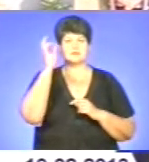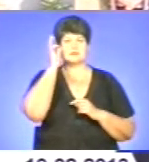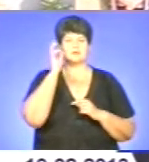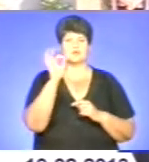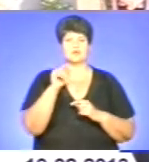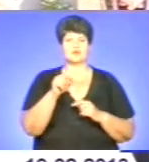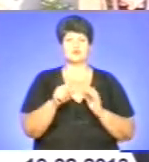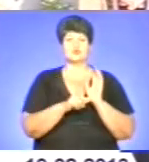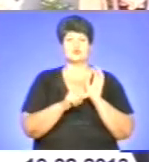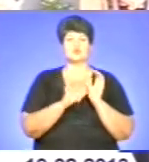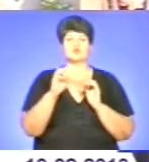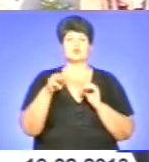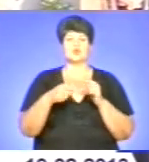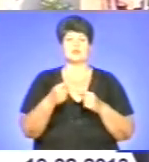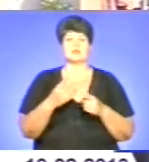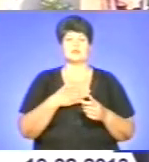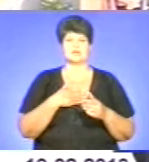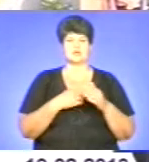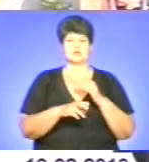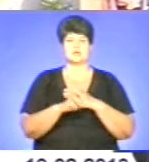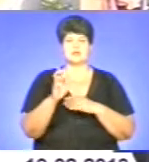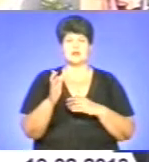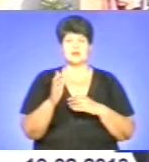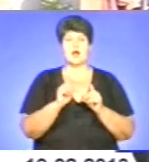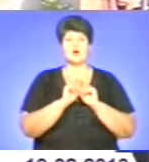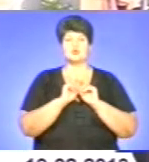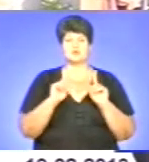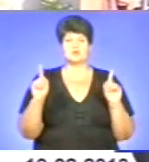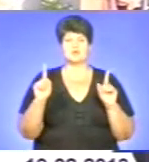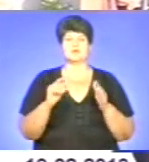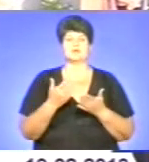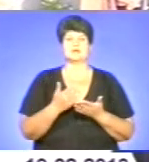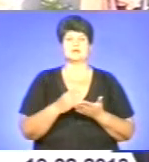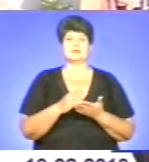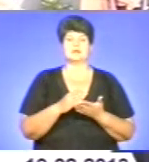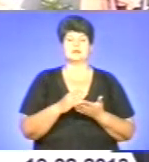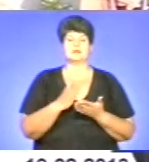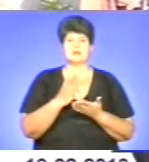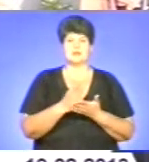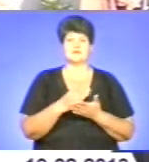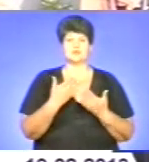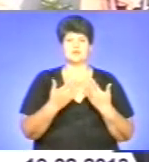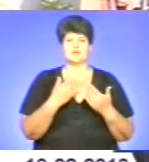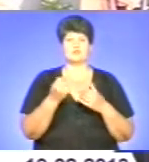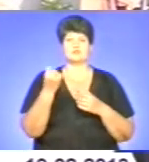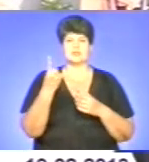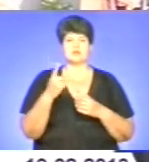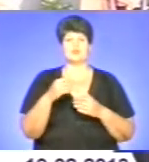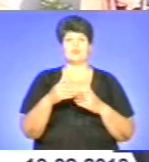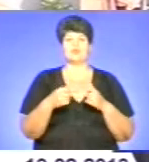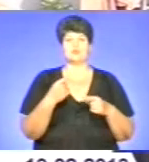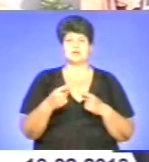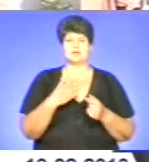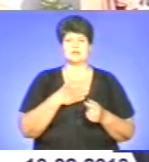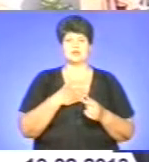йде із Vi століття нашої церкви а особливий остав цього посту поставився в X столітті нашої церкви його